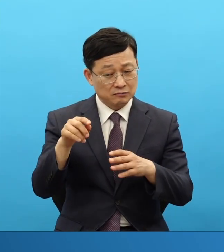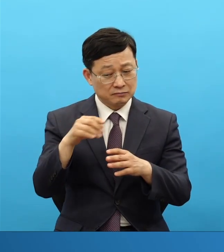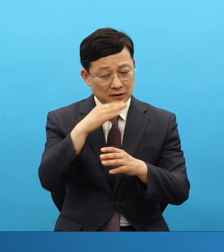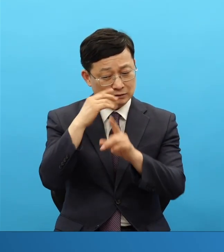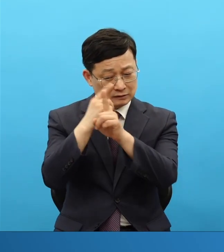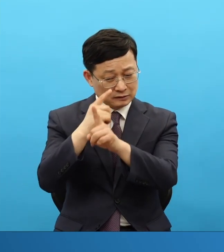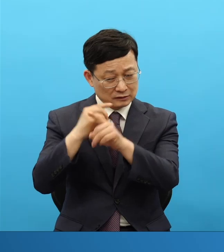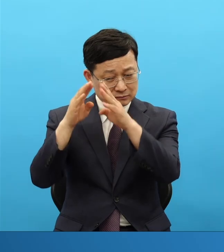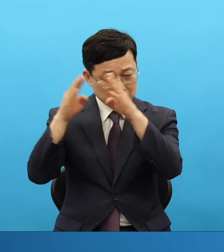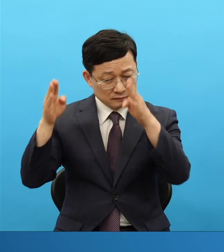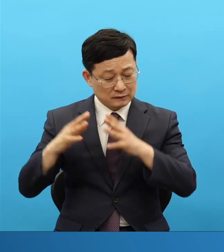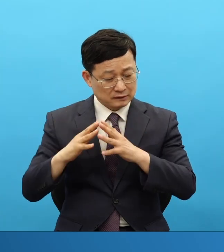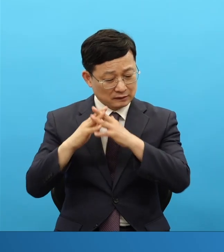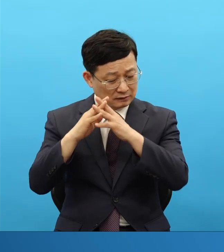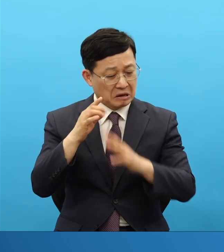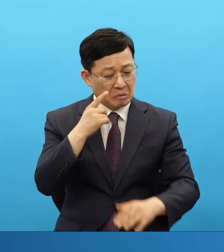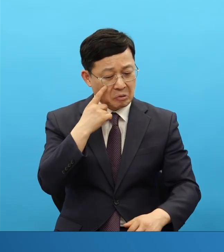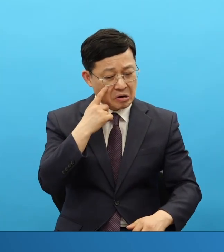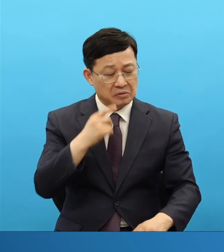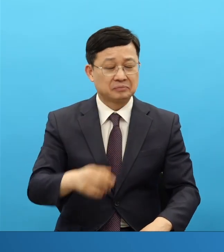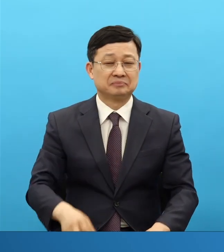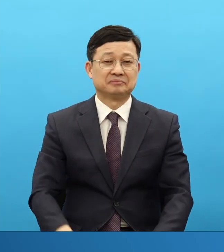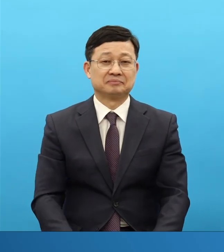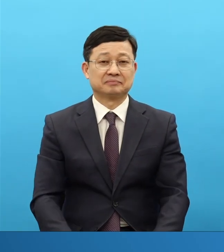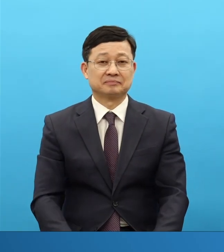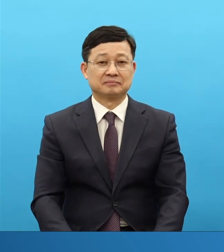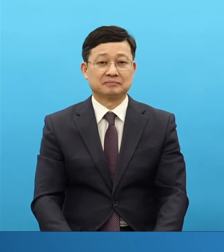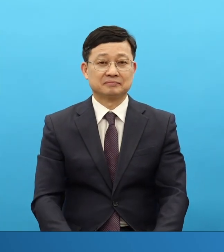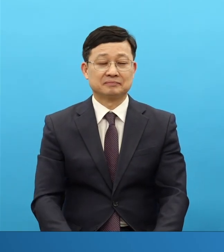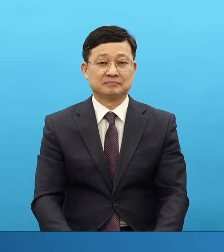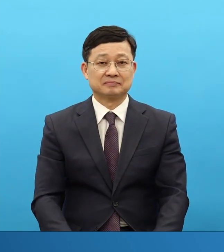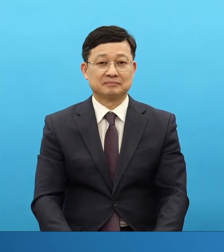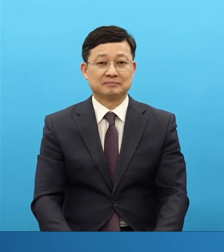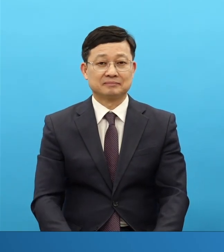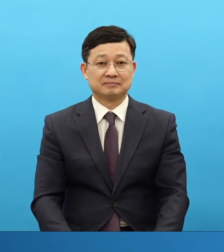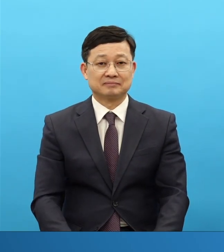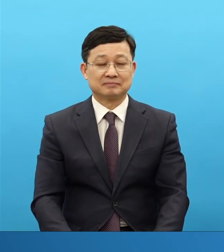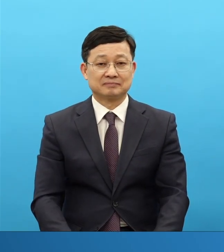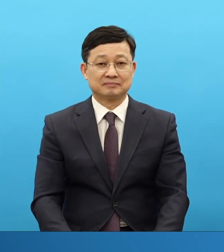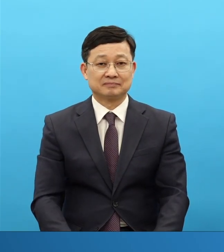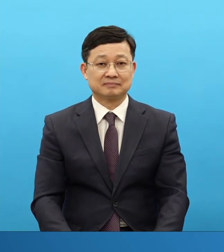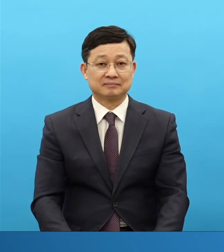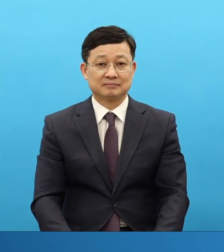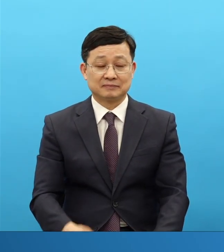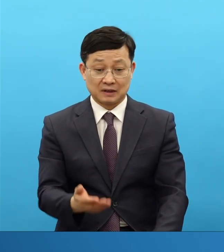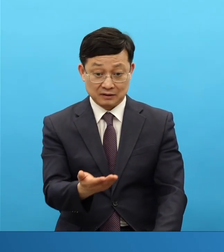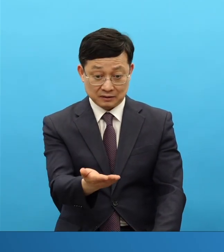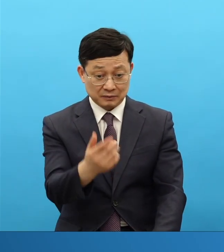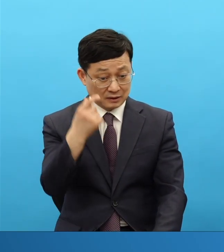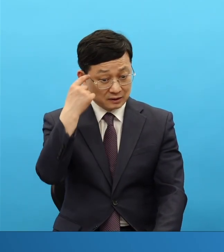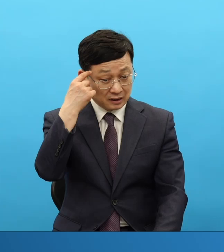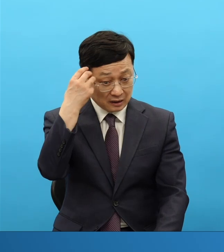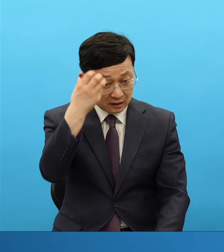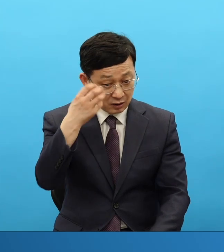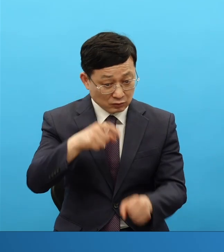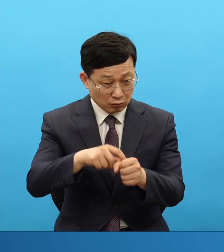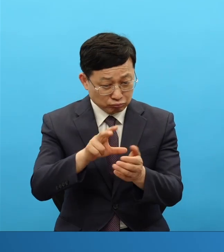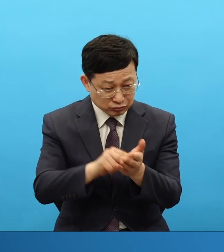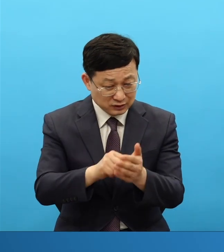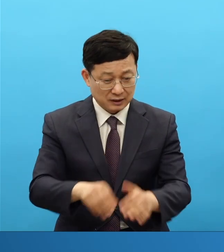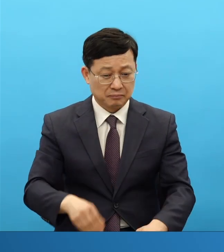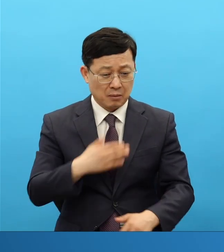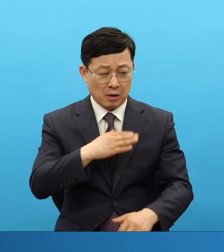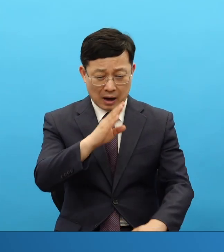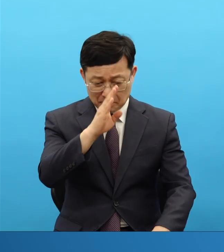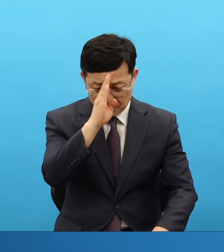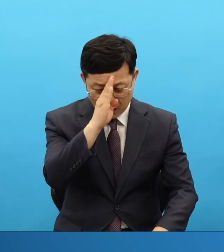this. 그리고 거의 여러분들도 이 영적 문제 자꾸 오고 병든 사람 너무 많아요. And you too will